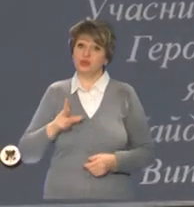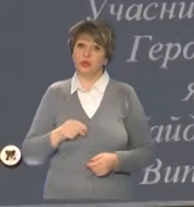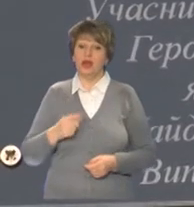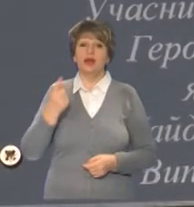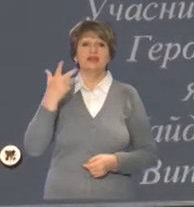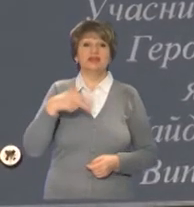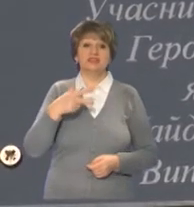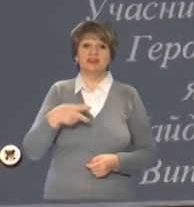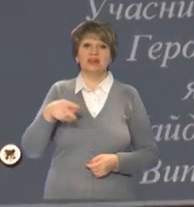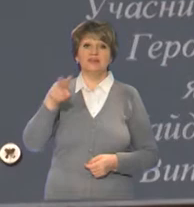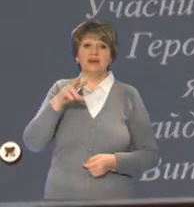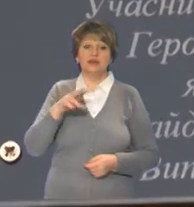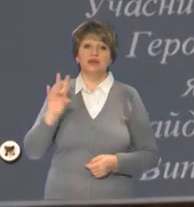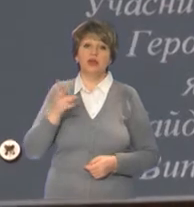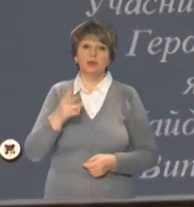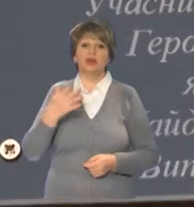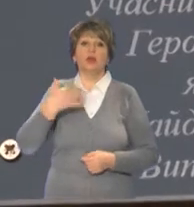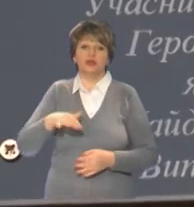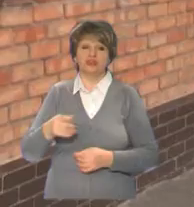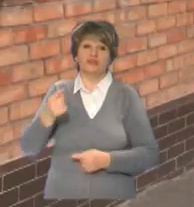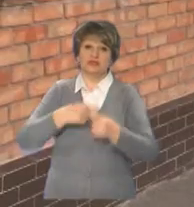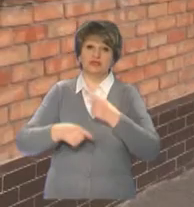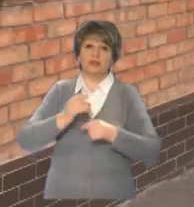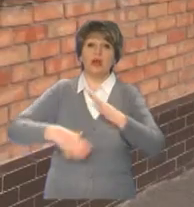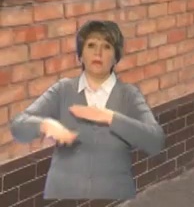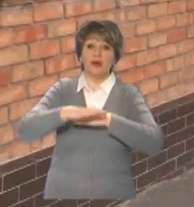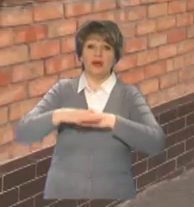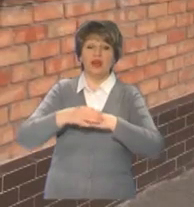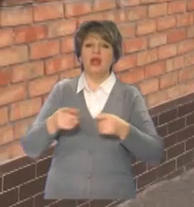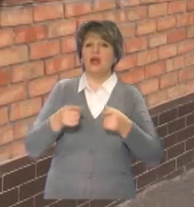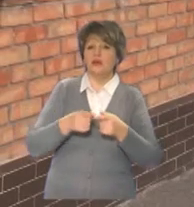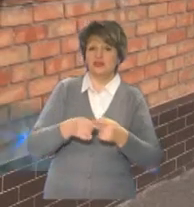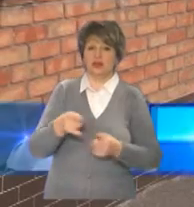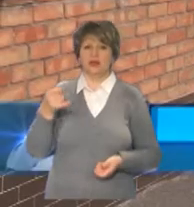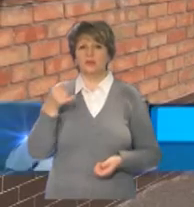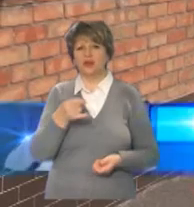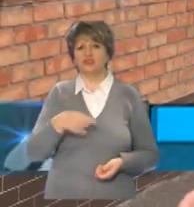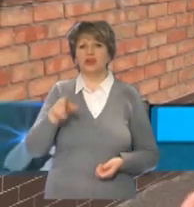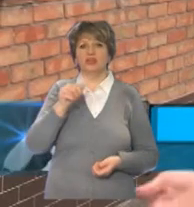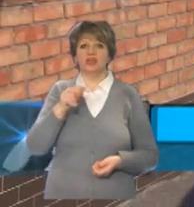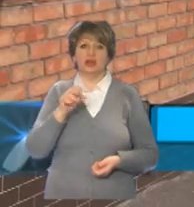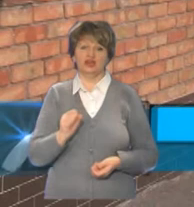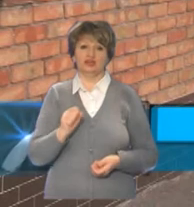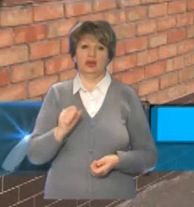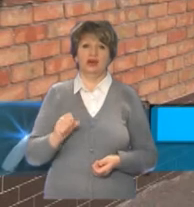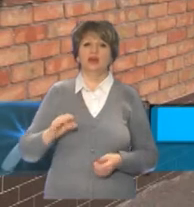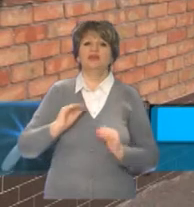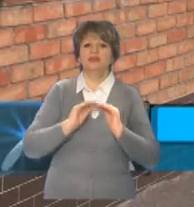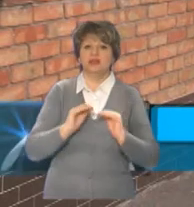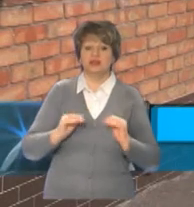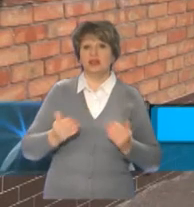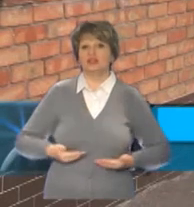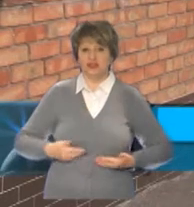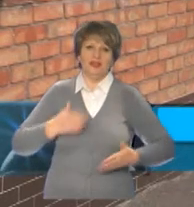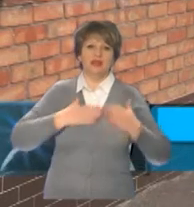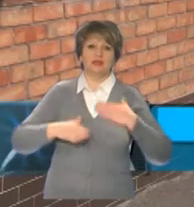30 листопада. Відтоді буває там щовечора. Квартира, машина, дача, дитині вже 8 місяців. Все, живий і радуйся. Ні,